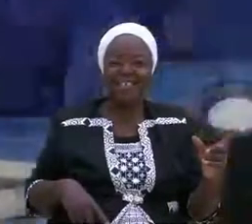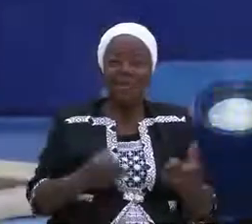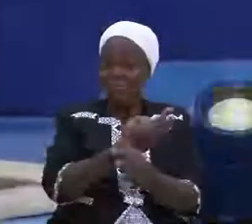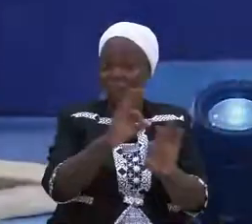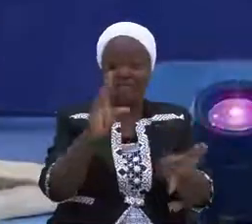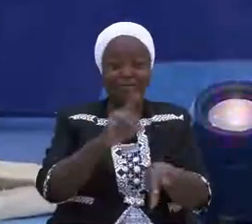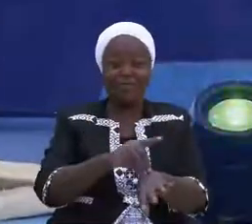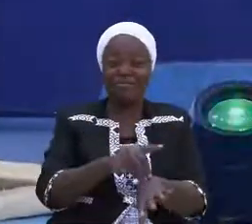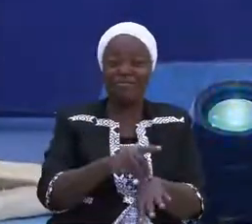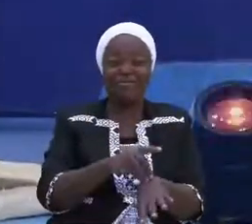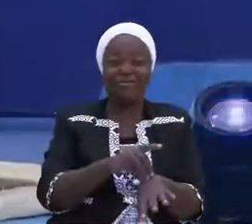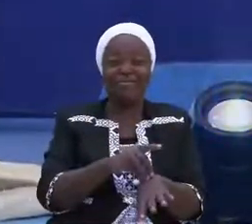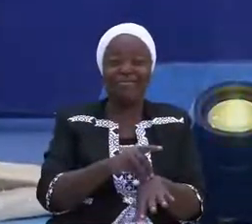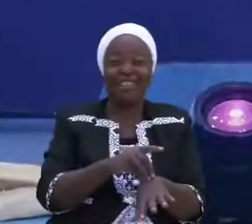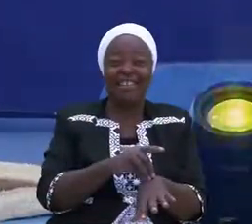Liberté.